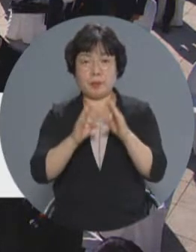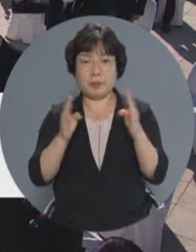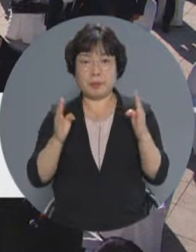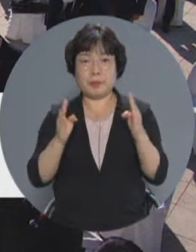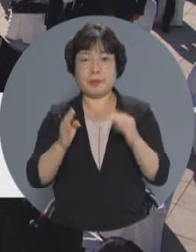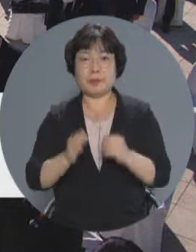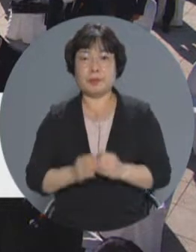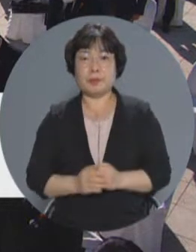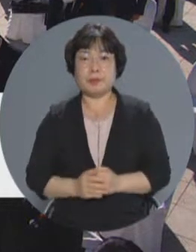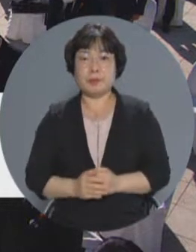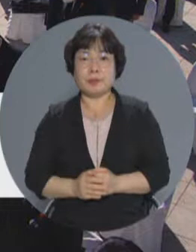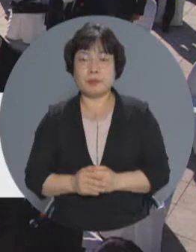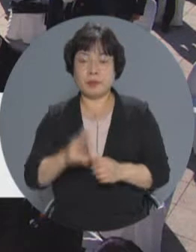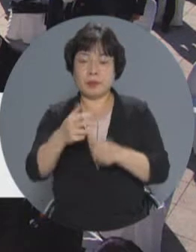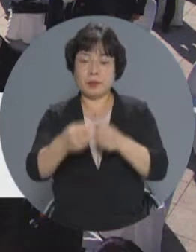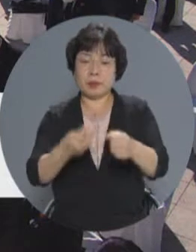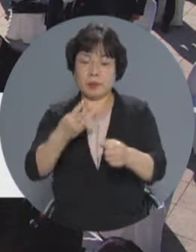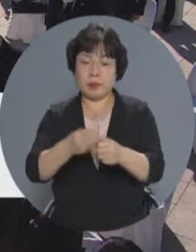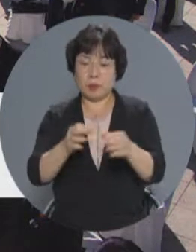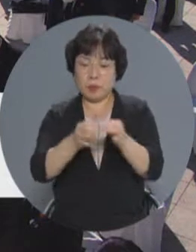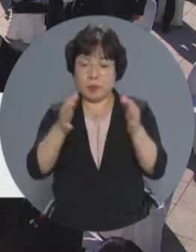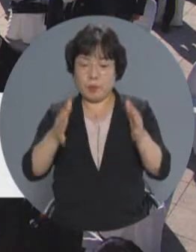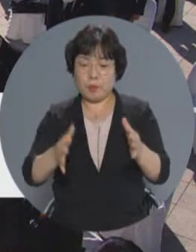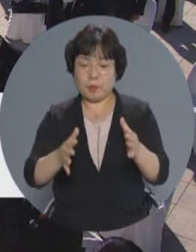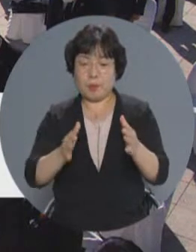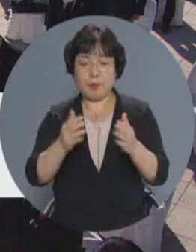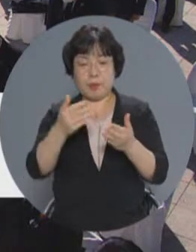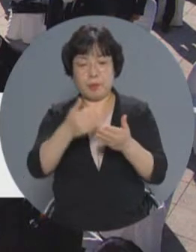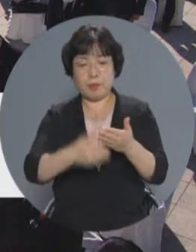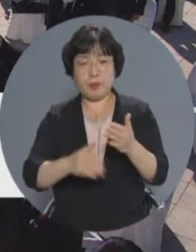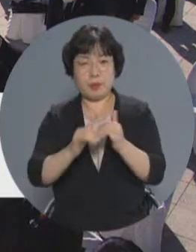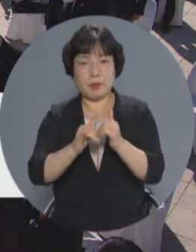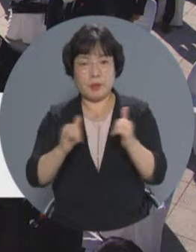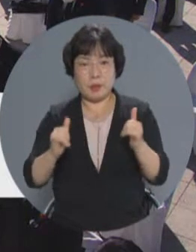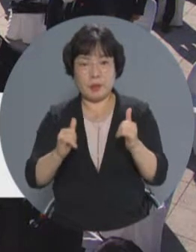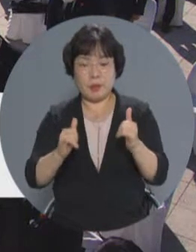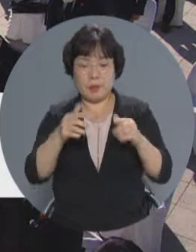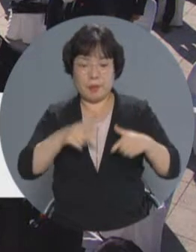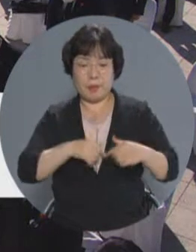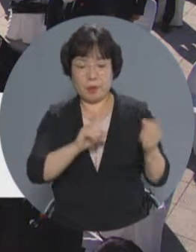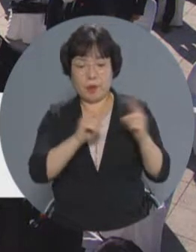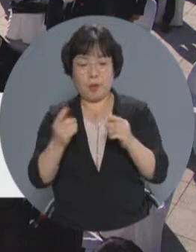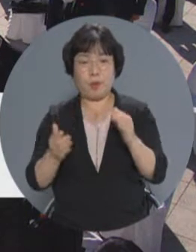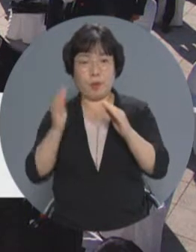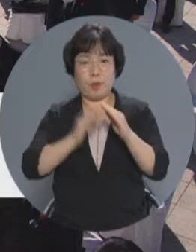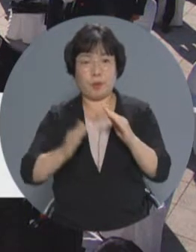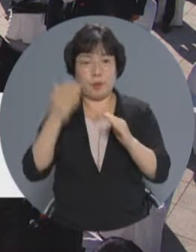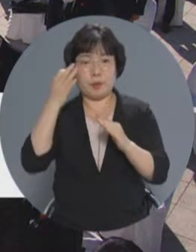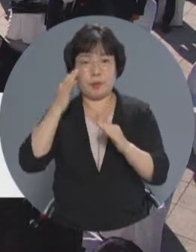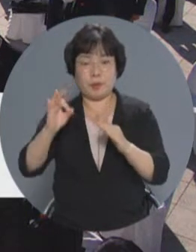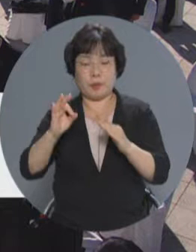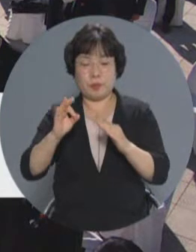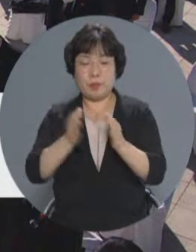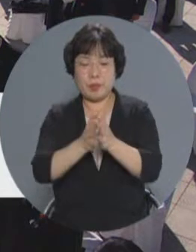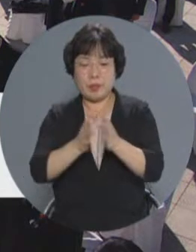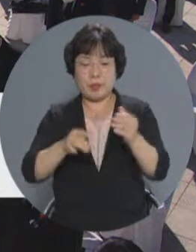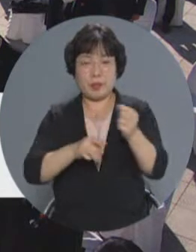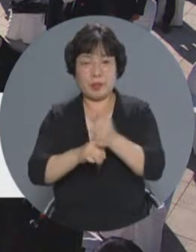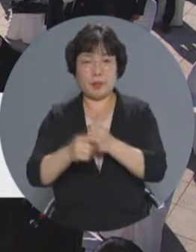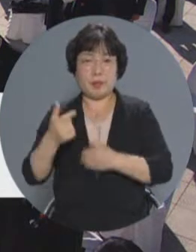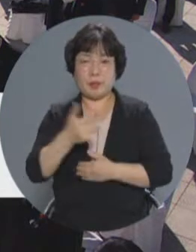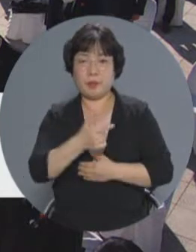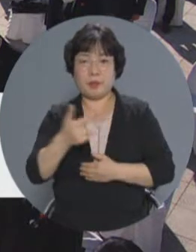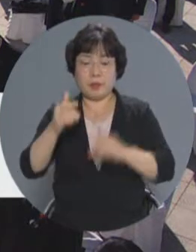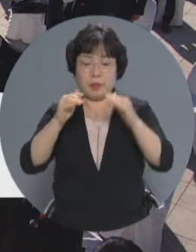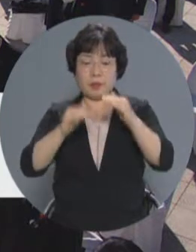거행됐습니다. 73년 만에 희생자와 유가족의 명예회복을 공식화하는 새로운 시작, 원년의 의미가 강조된